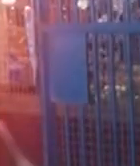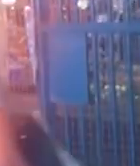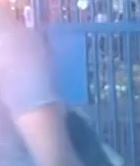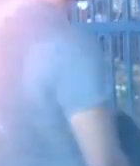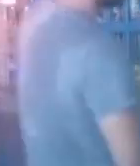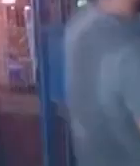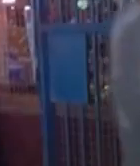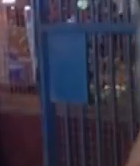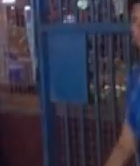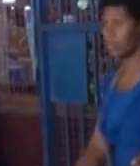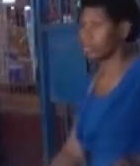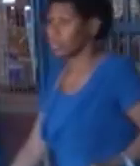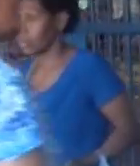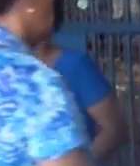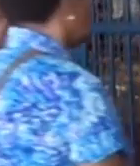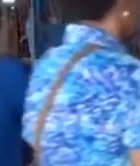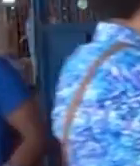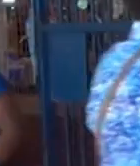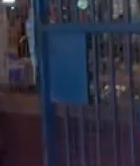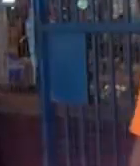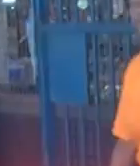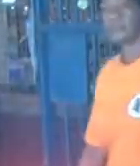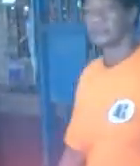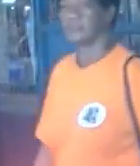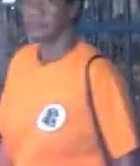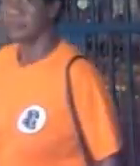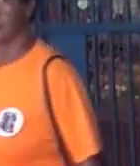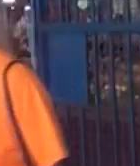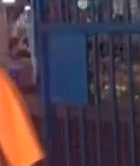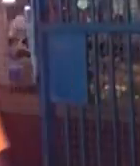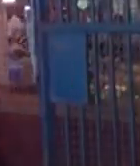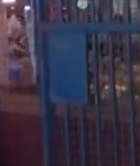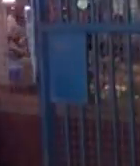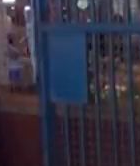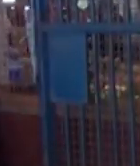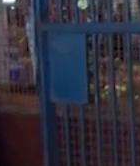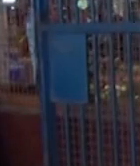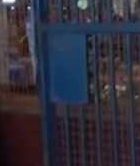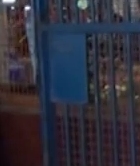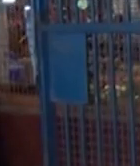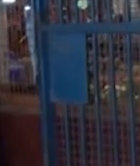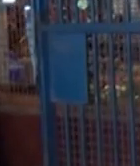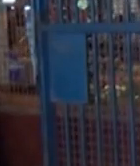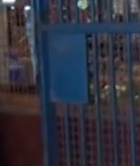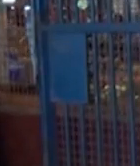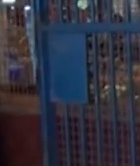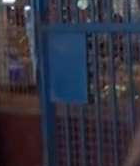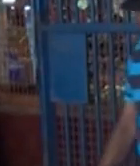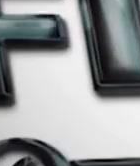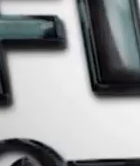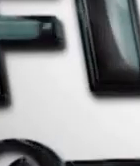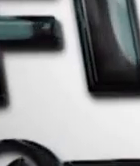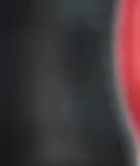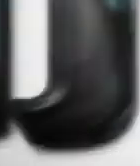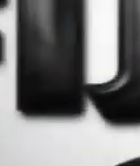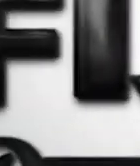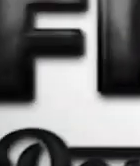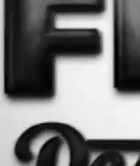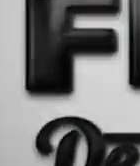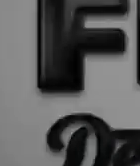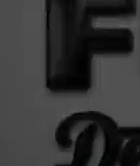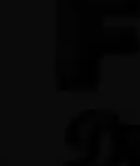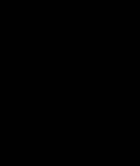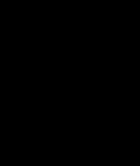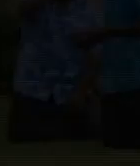कुमार स्वामी नायक गोंगो लिबू लटोका रेडियो फीजी 2 में पुराना गाना लगे हमें बहुत अच्छा लगे। रेडियो फीजी